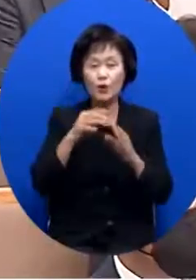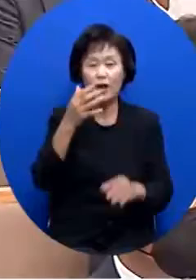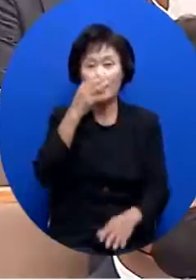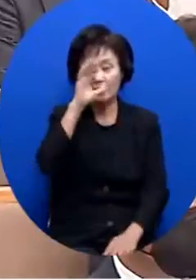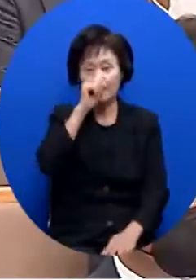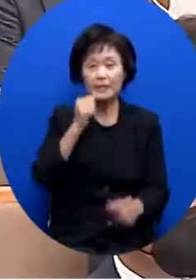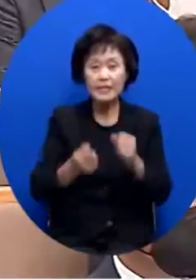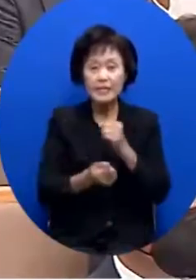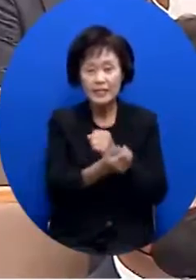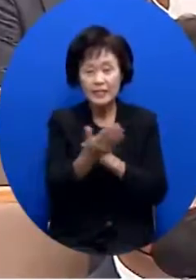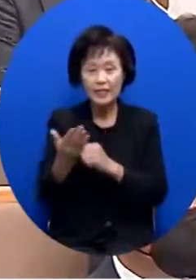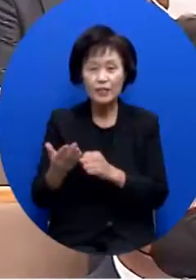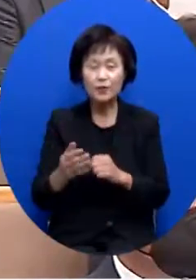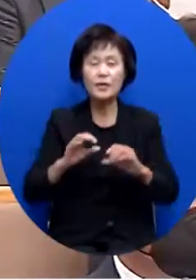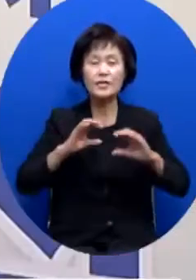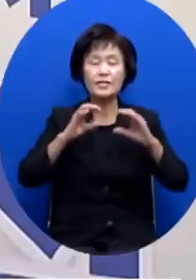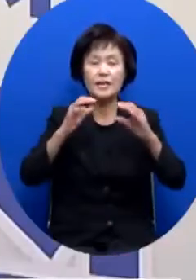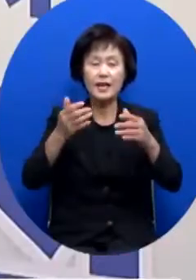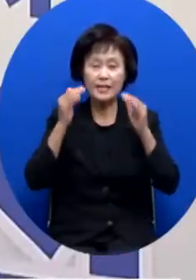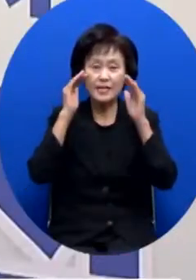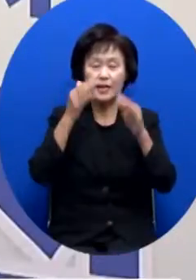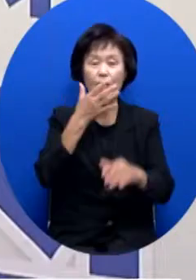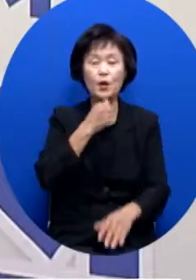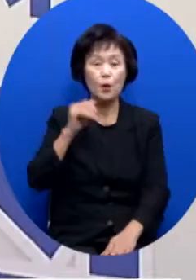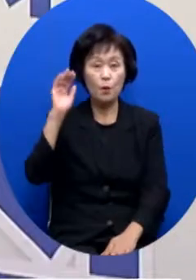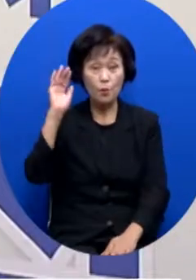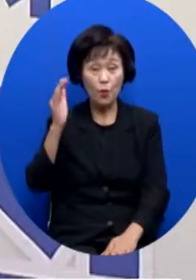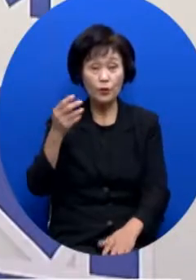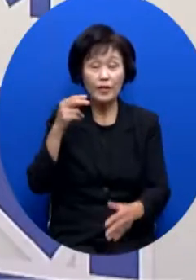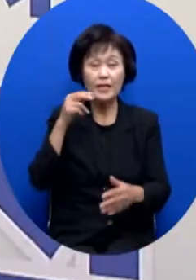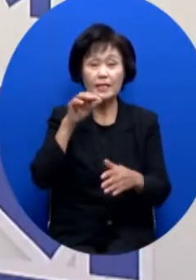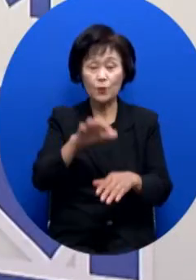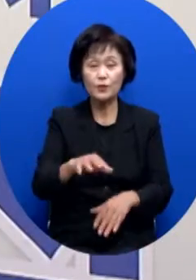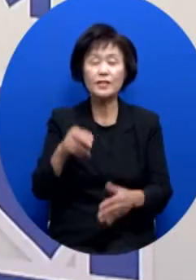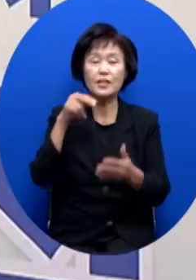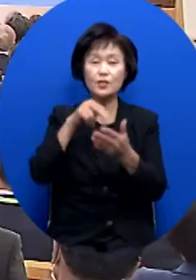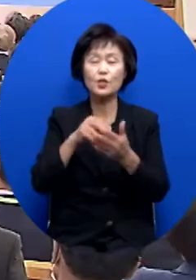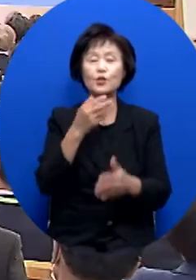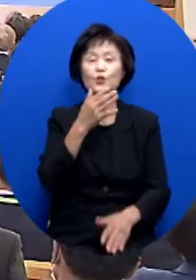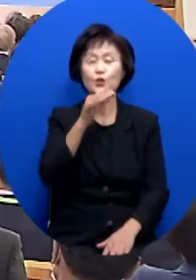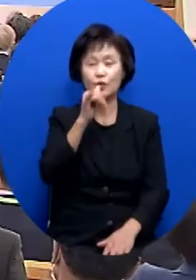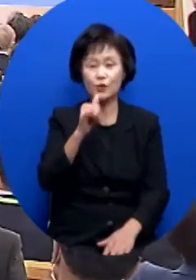대한민국, 나아가 세계를 향해 복된 자리에 설 수 있도록 헌신하겠다고 전했습니다.